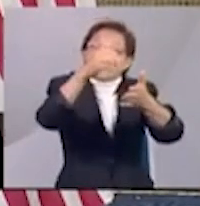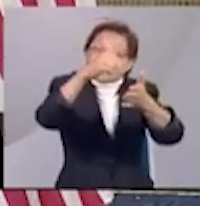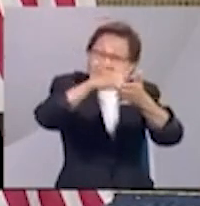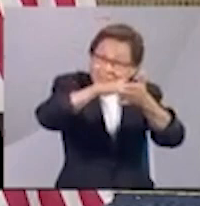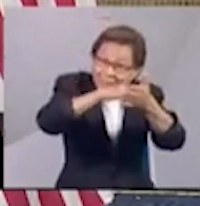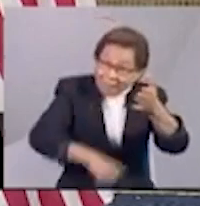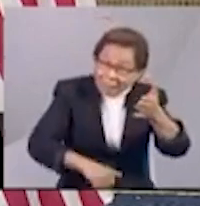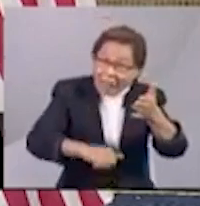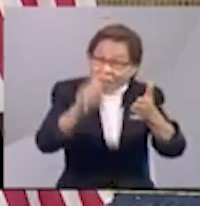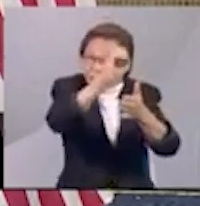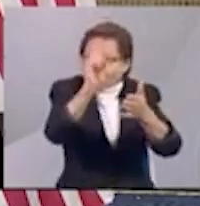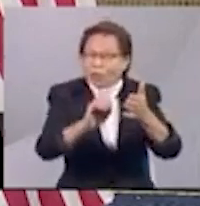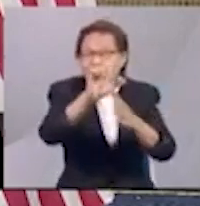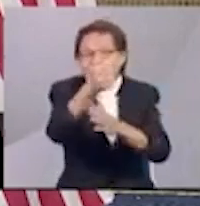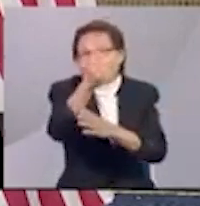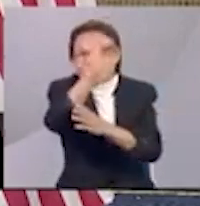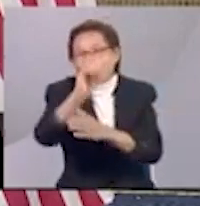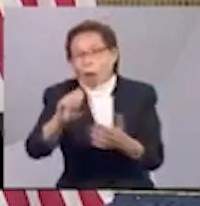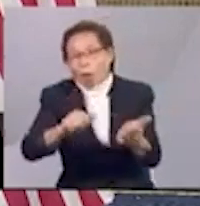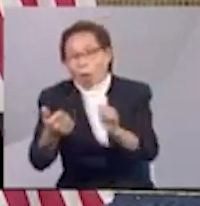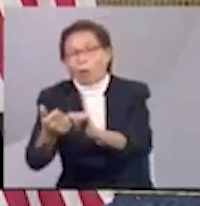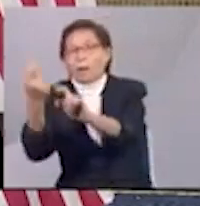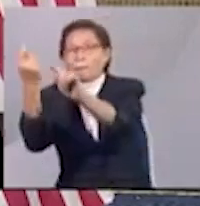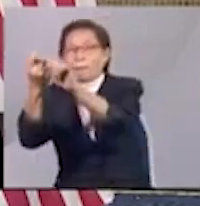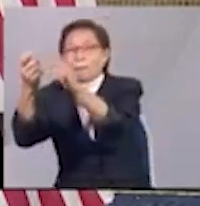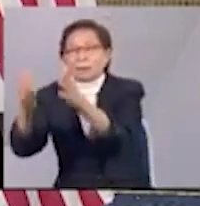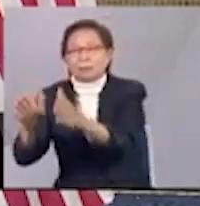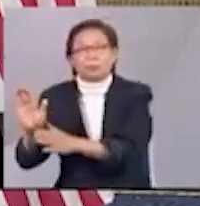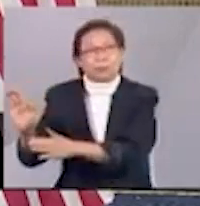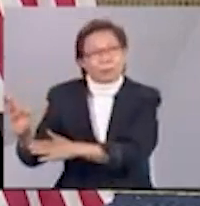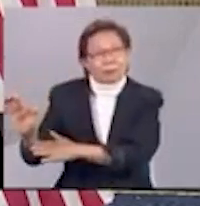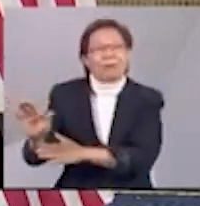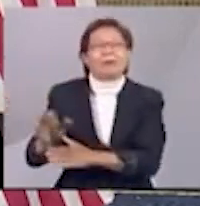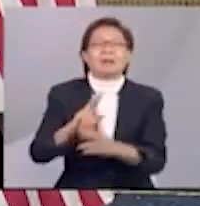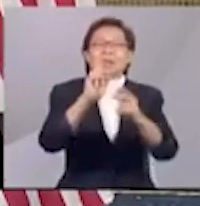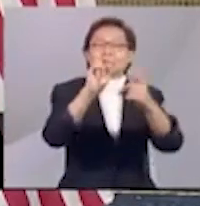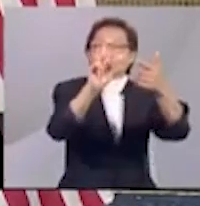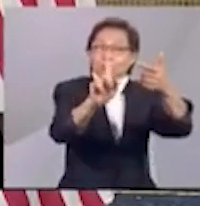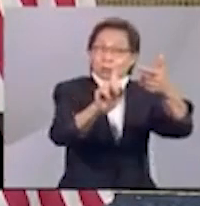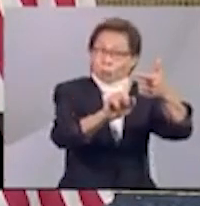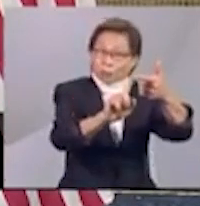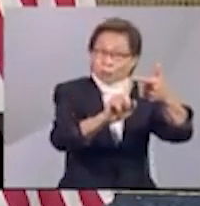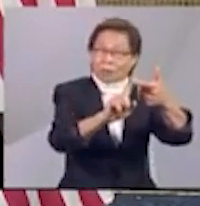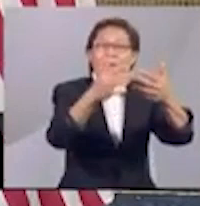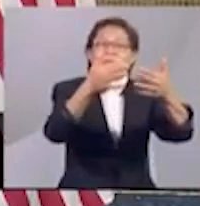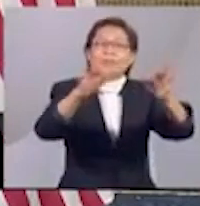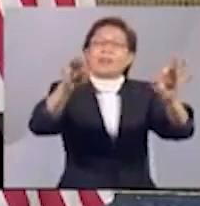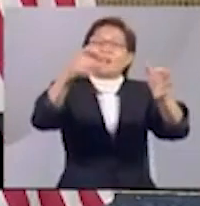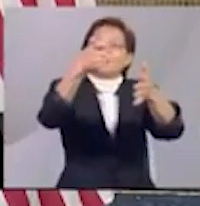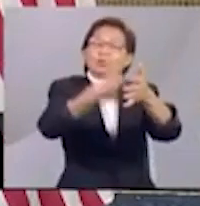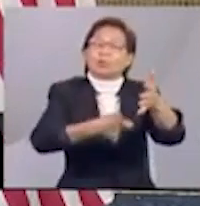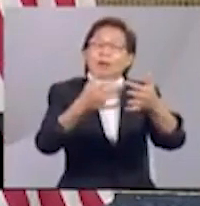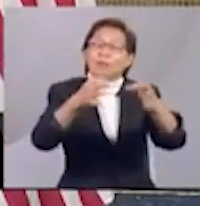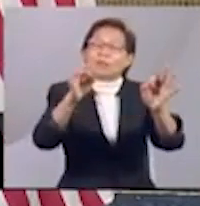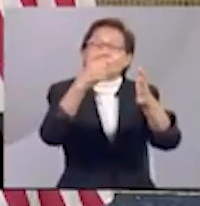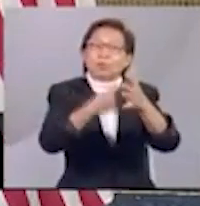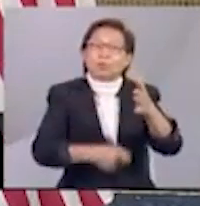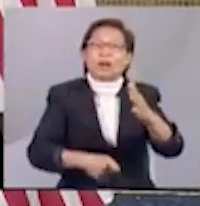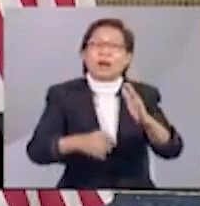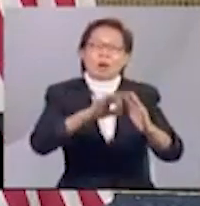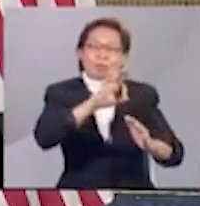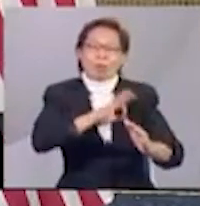sekurang-kurangnya 10% oleh pihak pemaju. Dan kedua, pengecualian cukai keuntungan